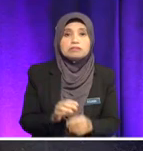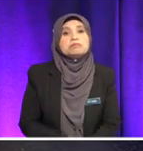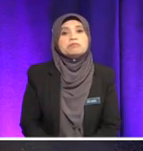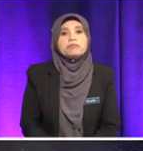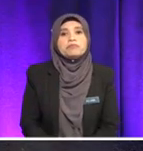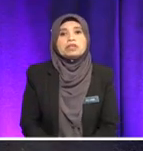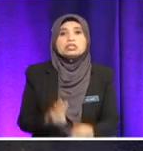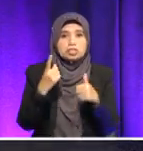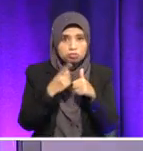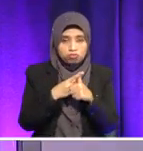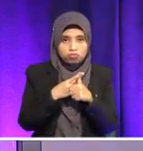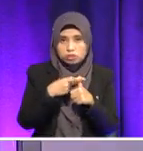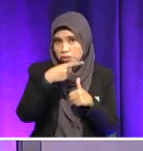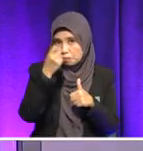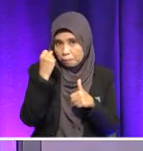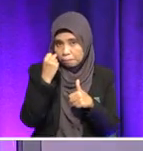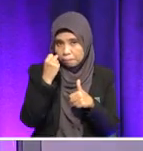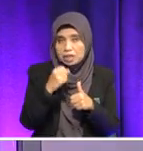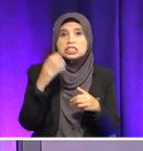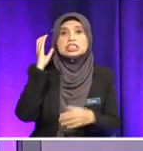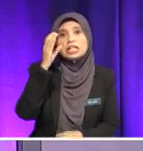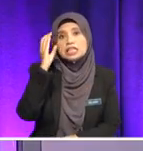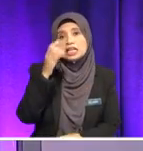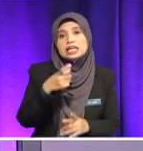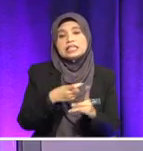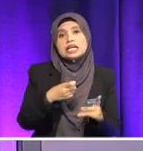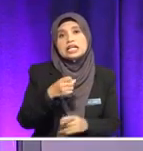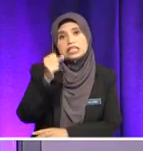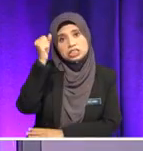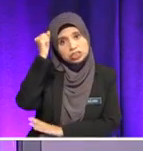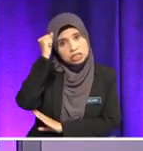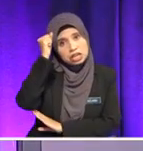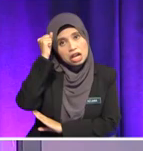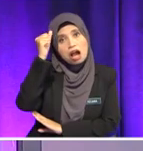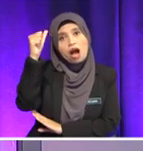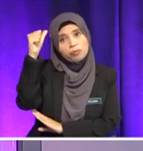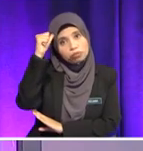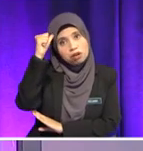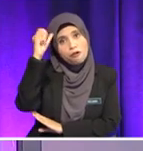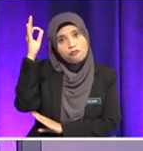macam mi 1 adalah cadangan daripada Syekh Abdullah fahim tadi